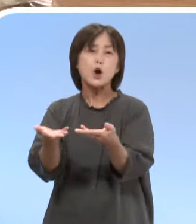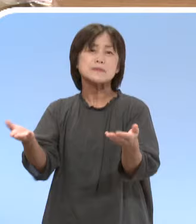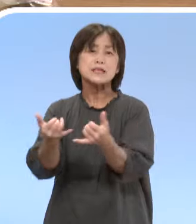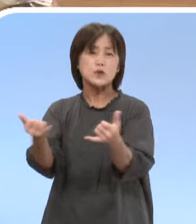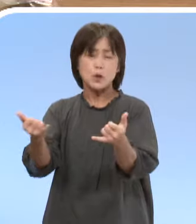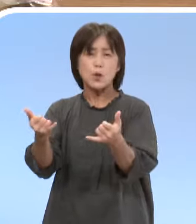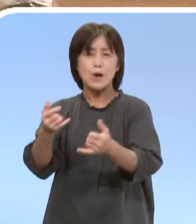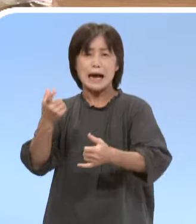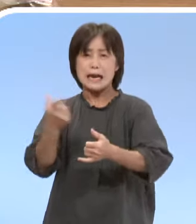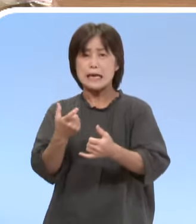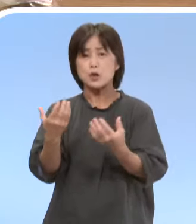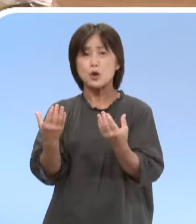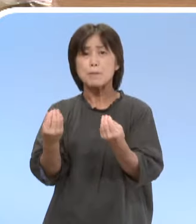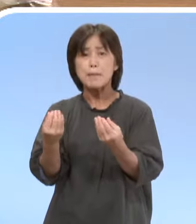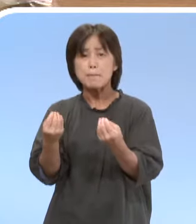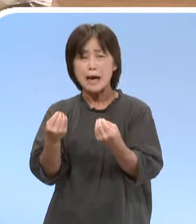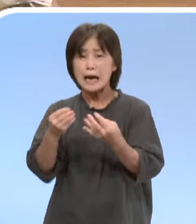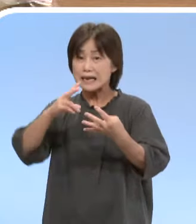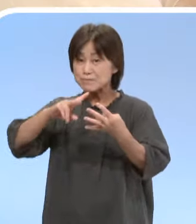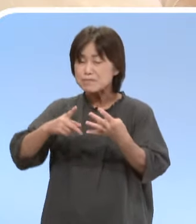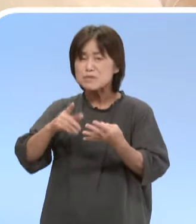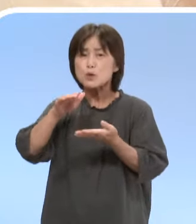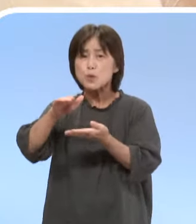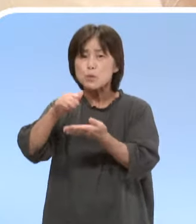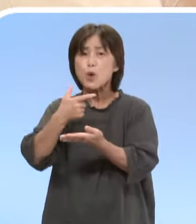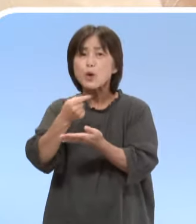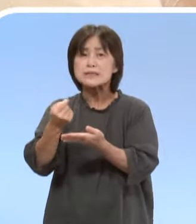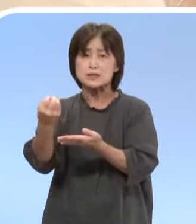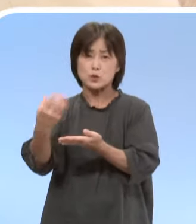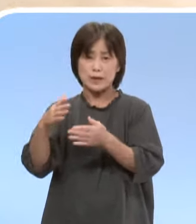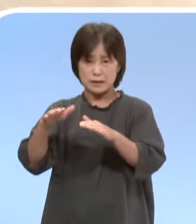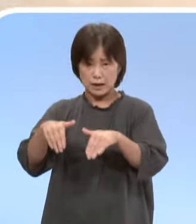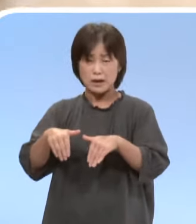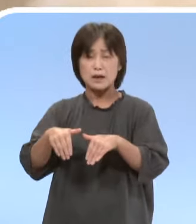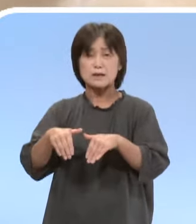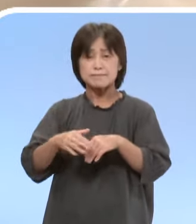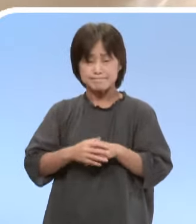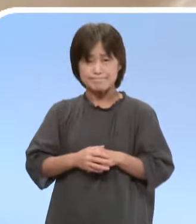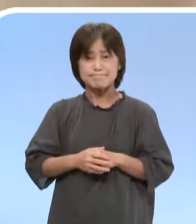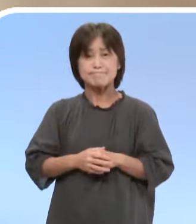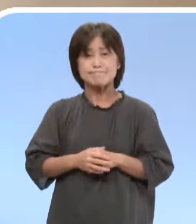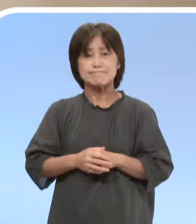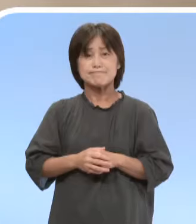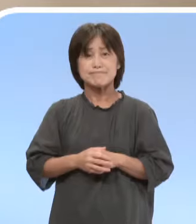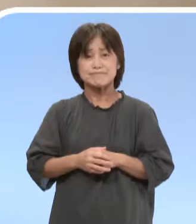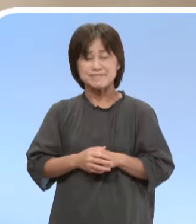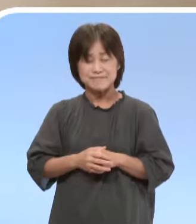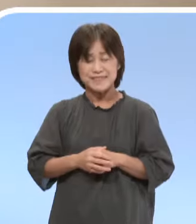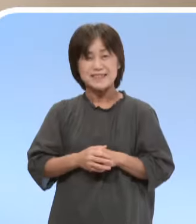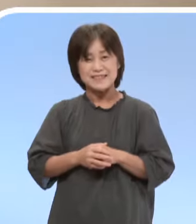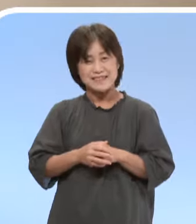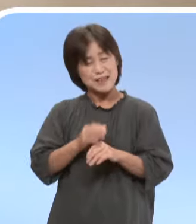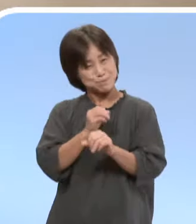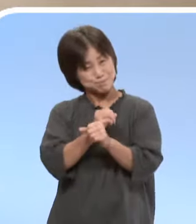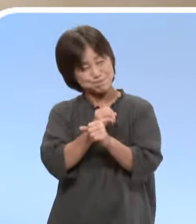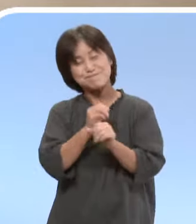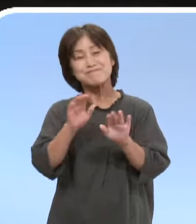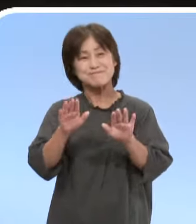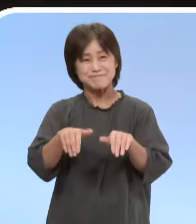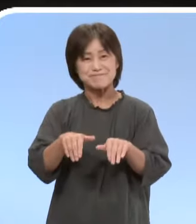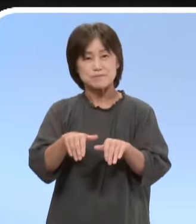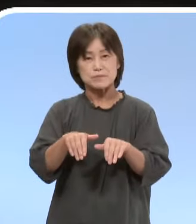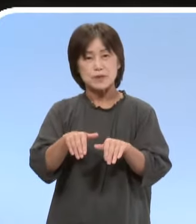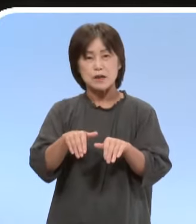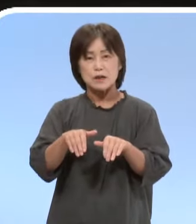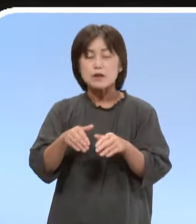でございますと冷凍した状態で一年中供給してもらいたいとか、 はいはいはい、 まあ、そういういろんな声をいただきまして、はい、で思い切ってチャレンジしました。